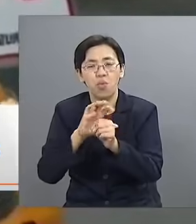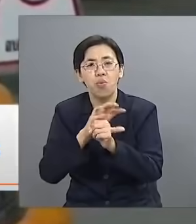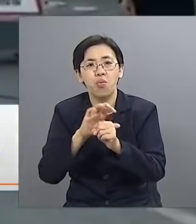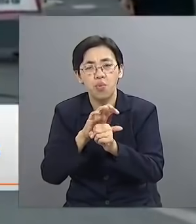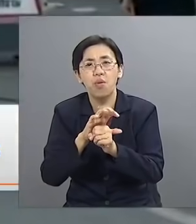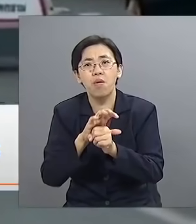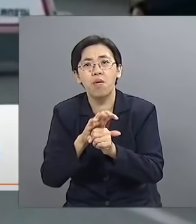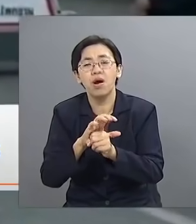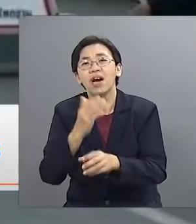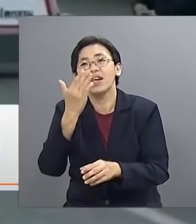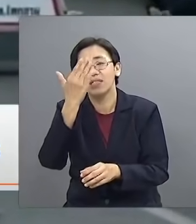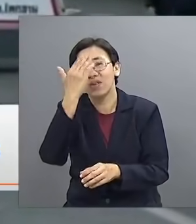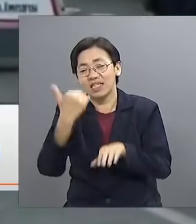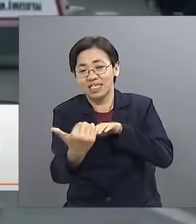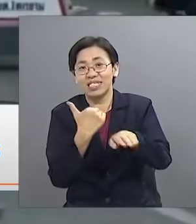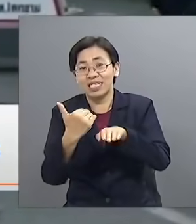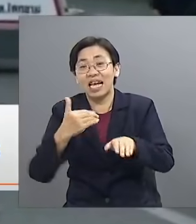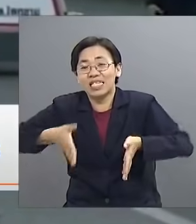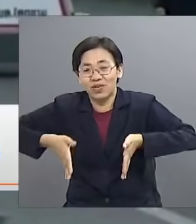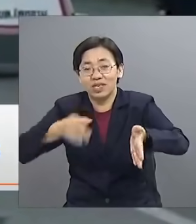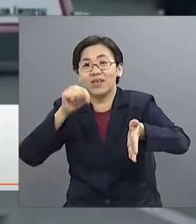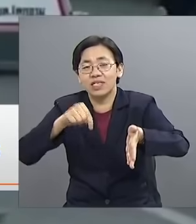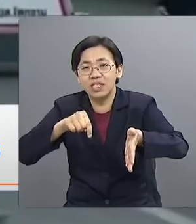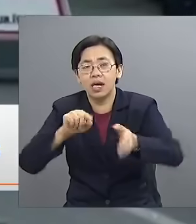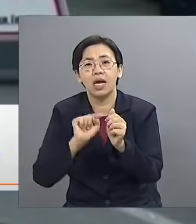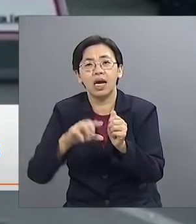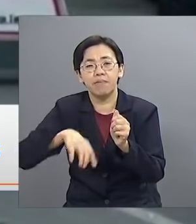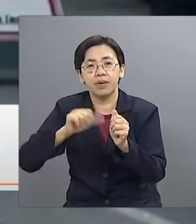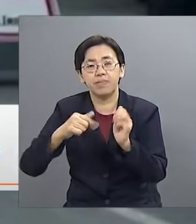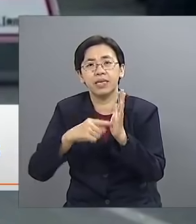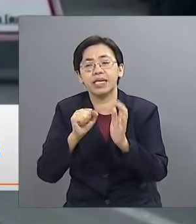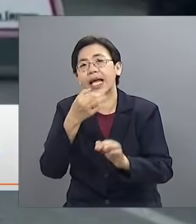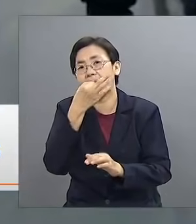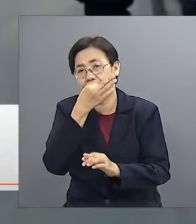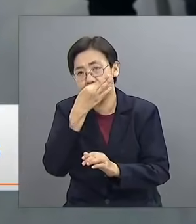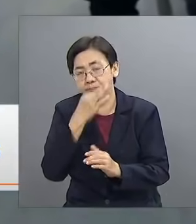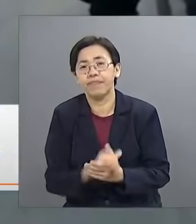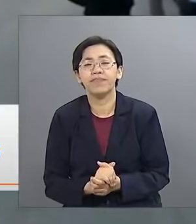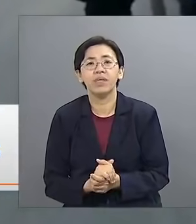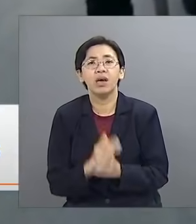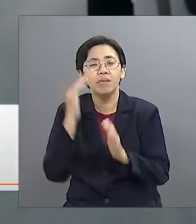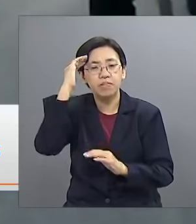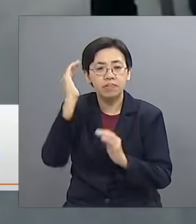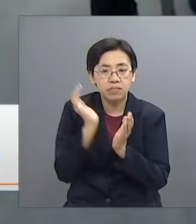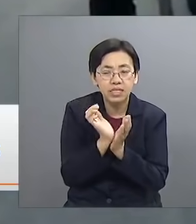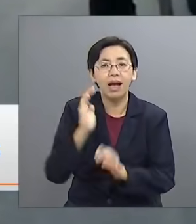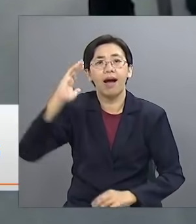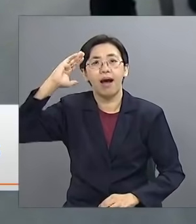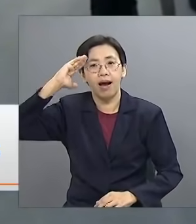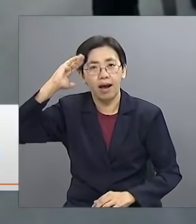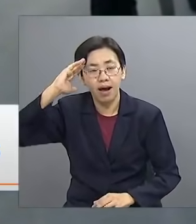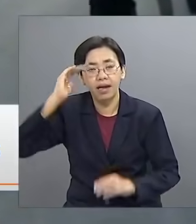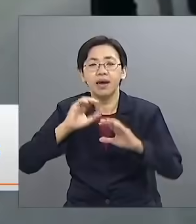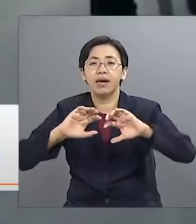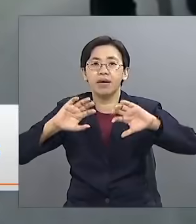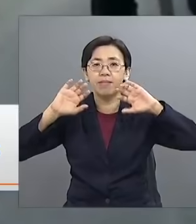ถนนเอกชัยตำบลโคกขามอำเภอเมืองสมุทรสาครค่ะก็มีเจ้าหน้าที่ตำรวจทหารเจ้าหน้าที่ฝ่ายปกครองและเ